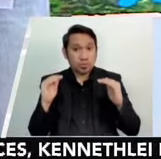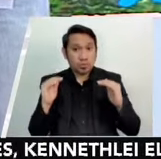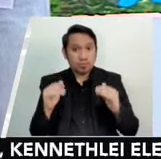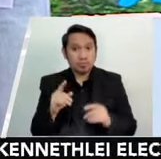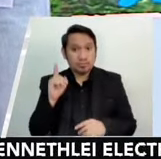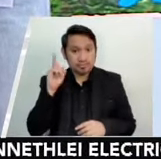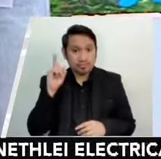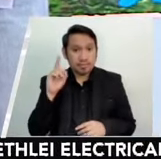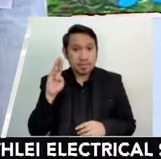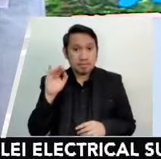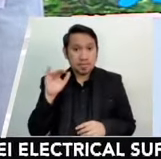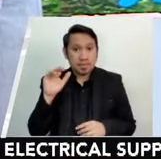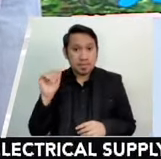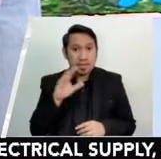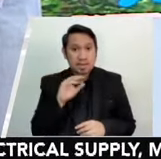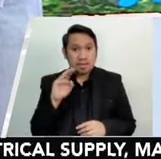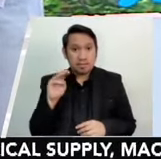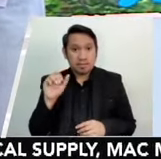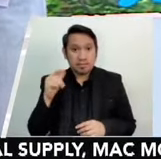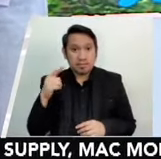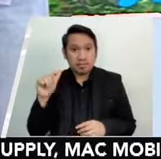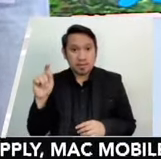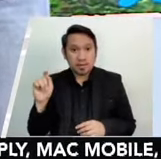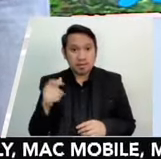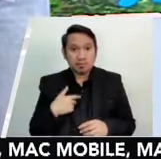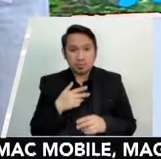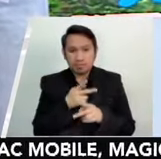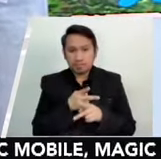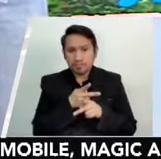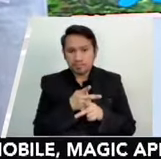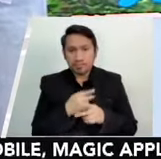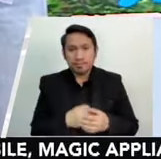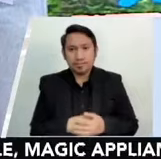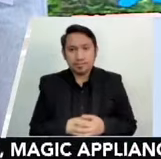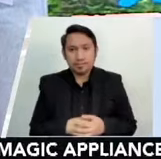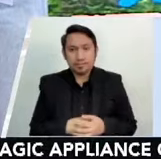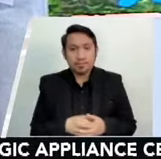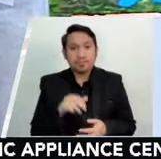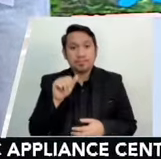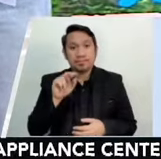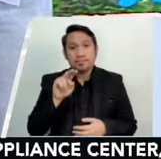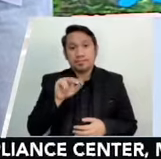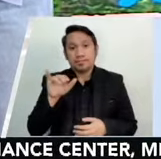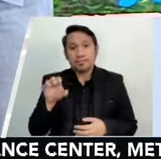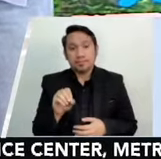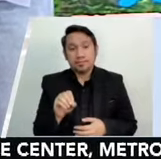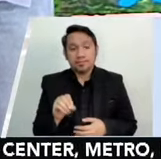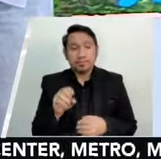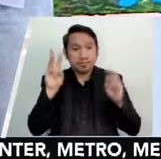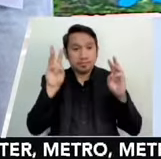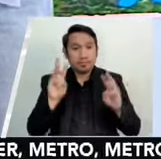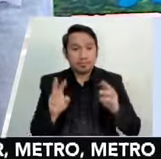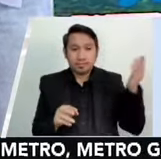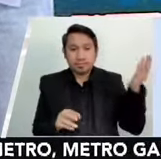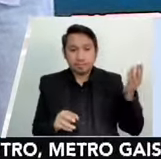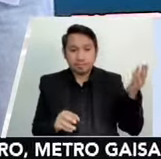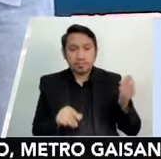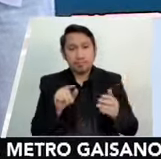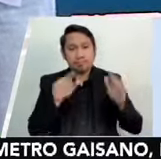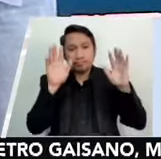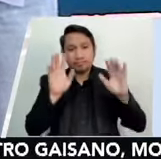Reservoir. Ingat po tayo, mga kapuso. Ako po si Andrew Pertiera. Know the weather before